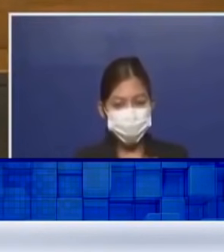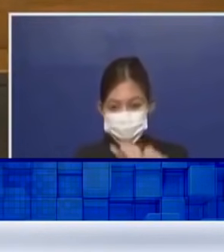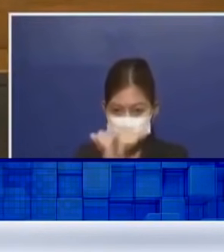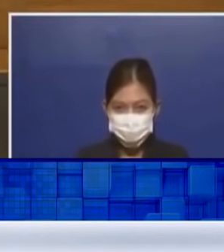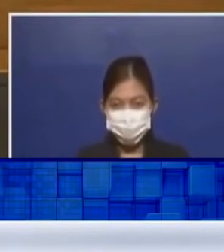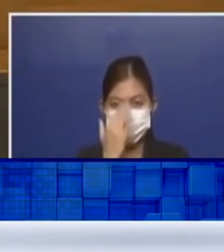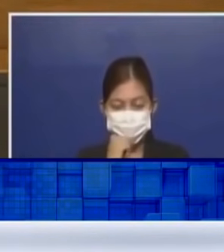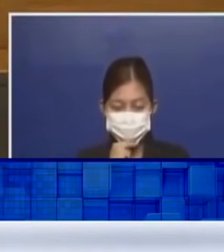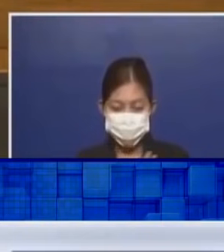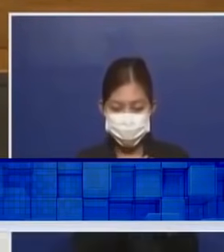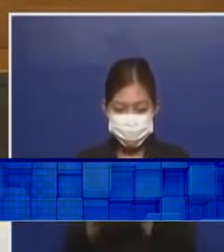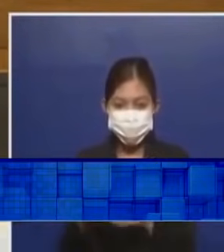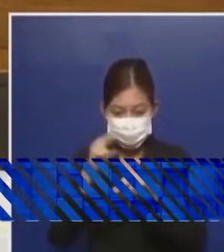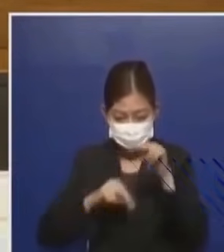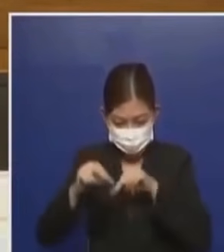อบโดย